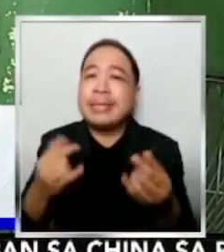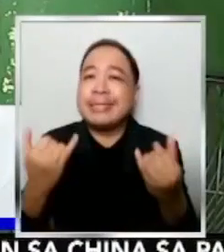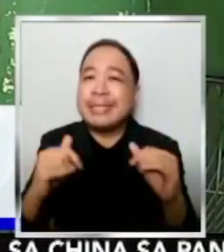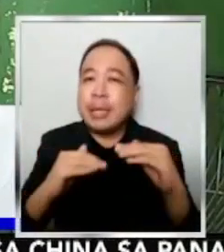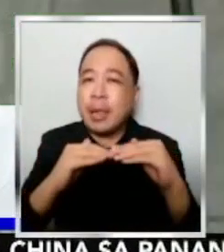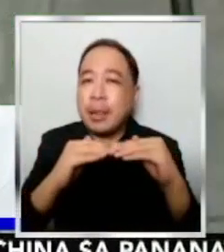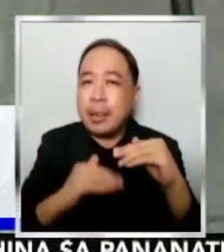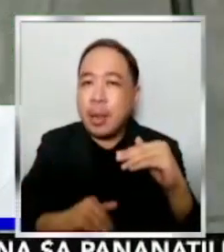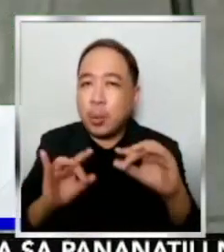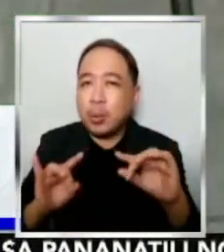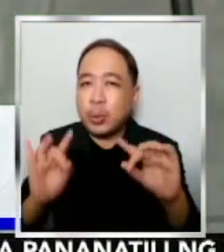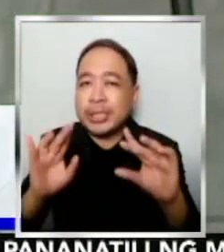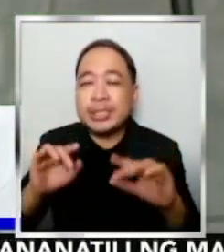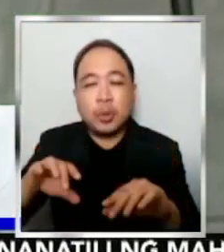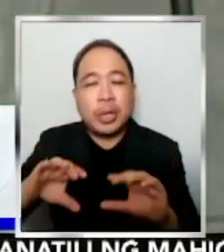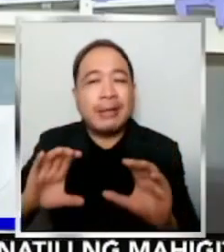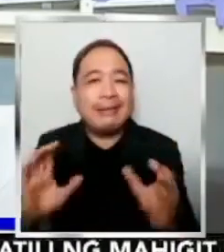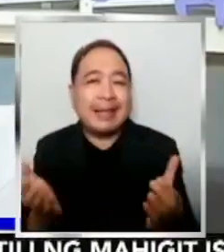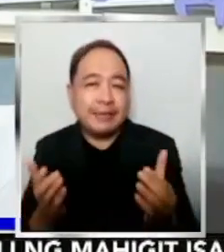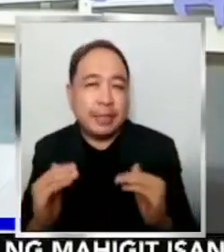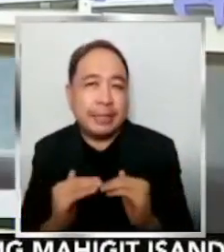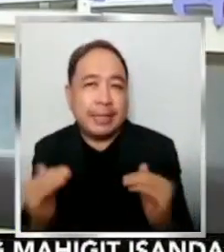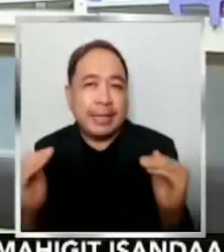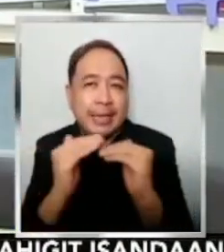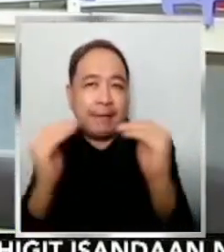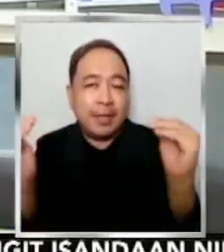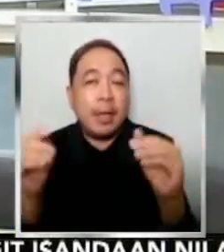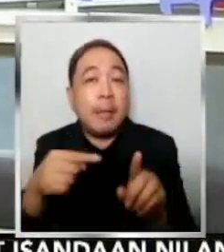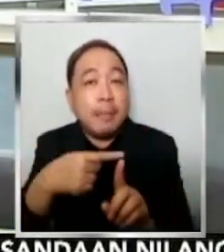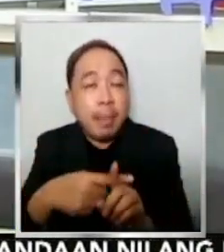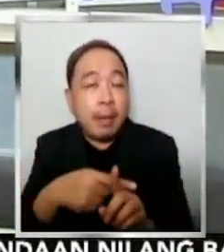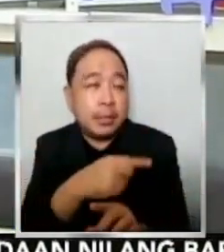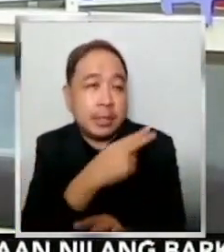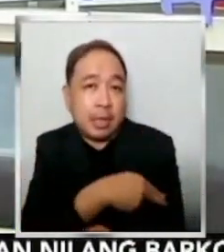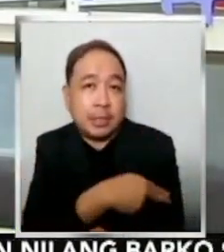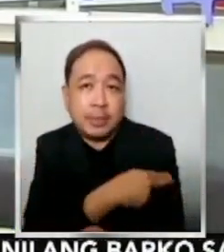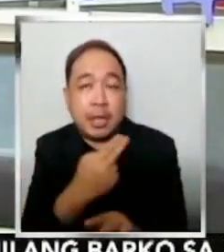gayon din ang COVID beds utilization. Lei Alviz, Nakatutok, 24 Oras.